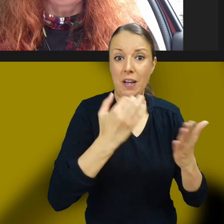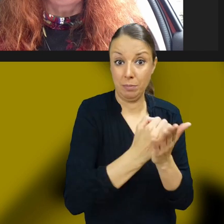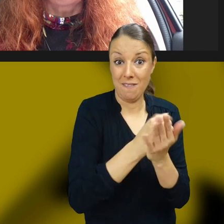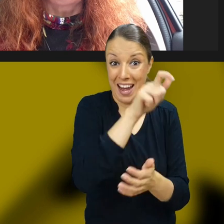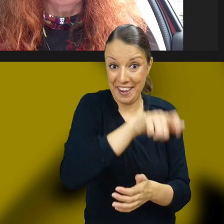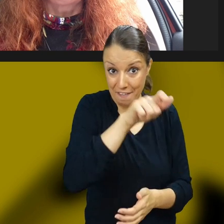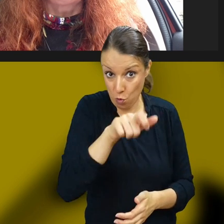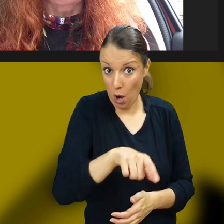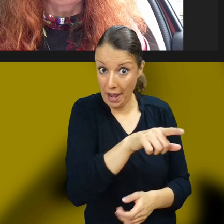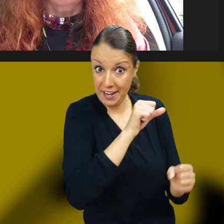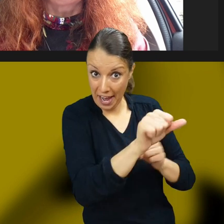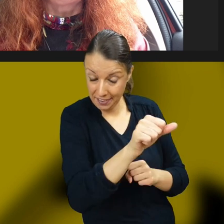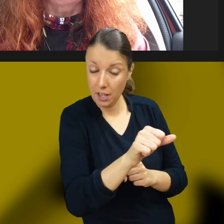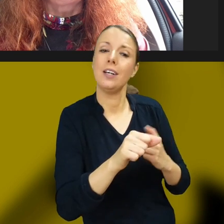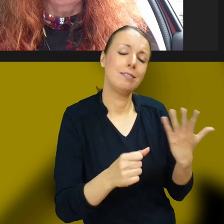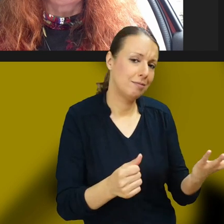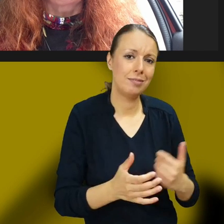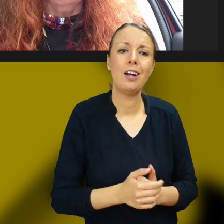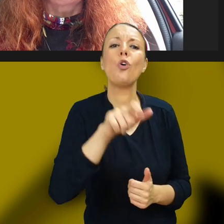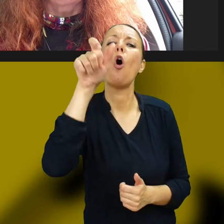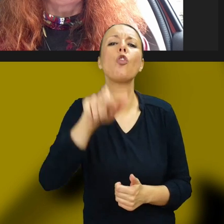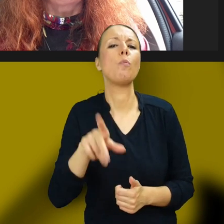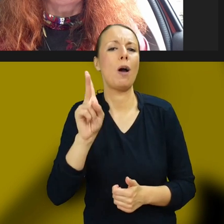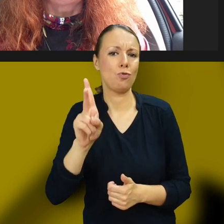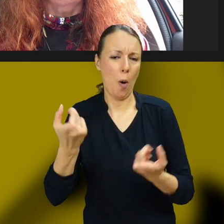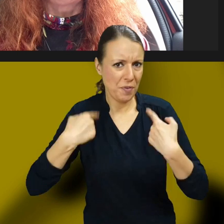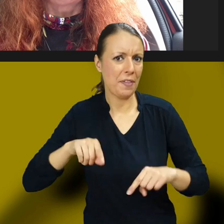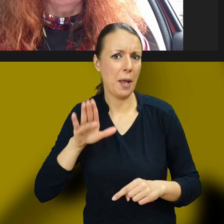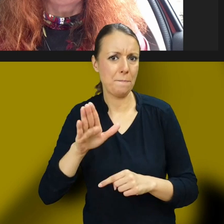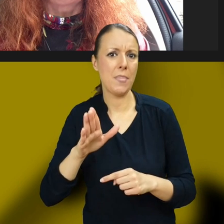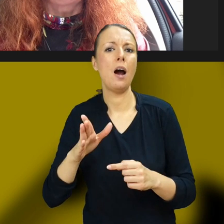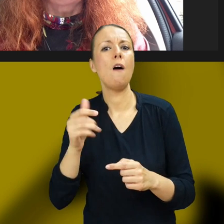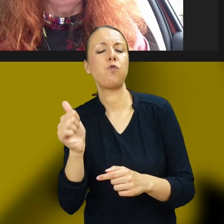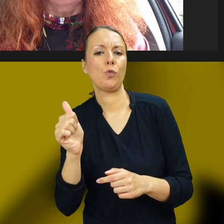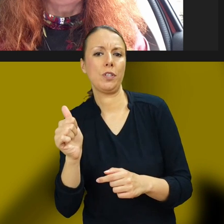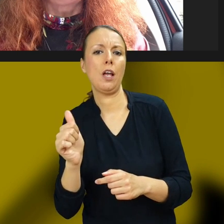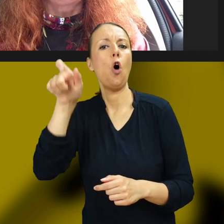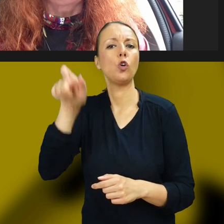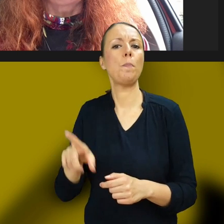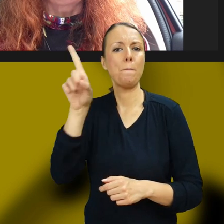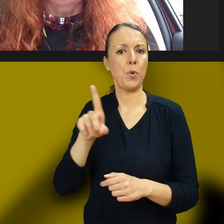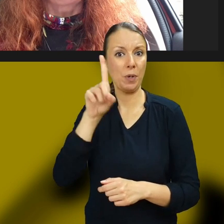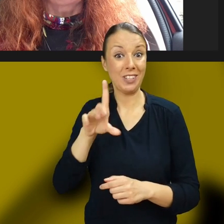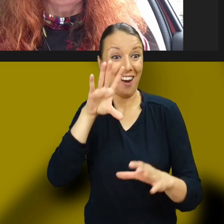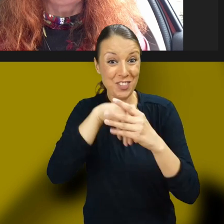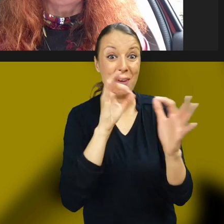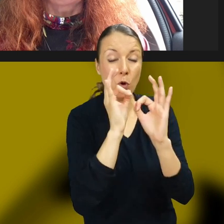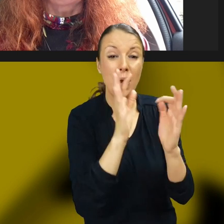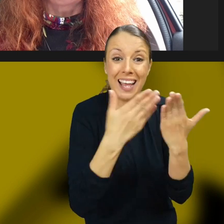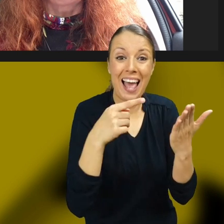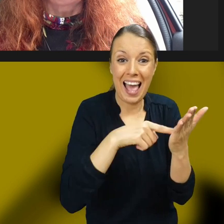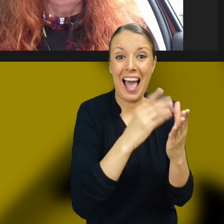się obywatelowi o osobie pełniącej funkcje publiczne, których dane są w tych aktach, absolutnie nie należy. Więc te dwa